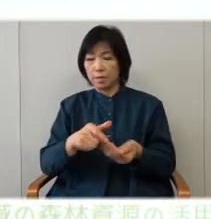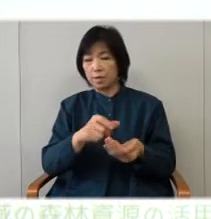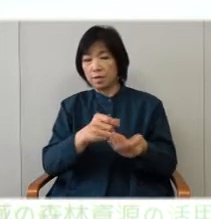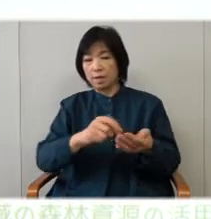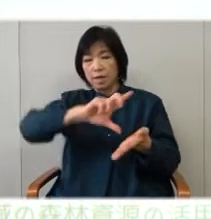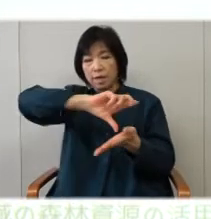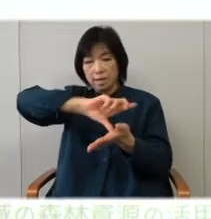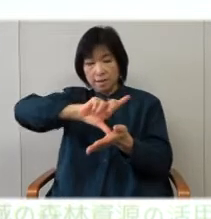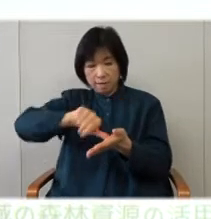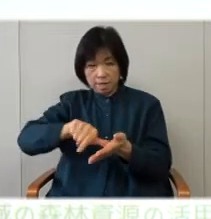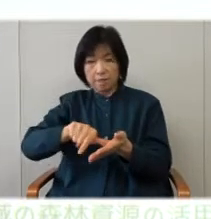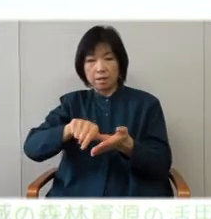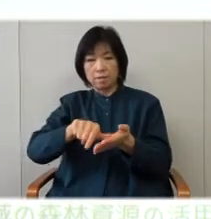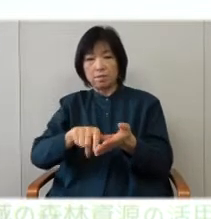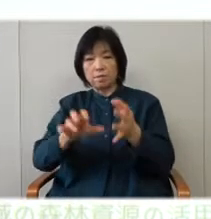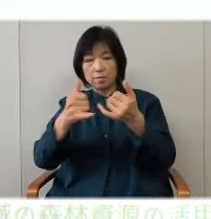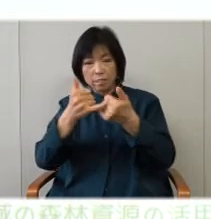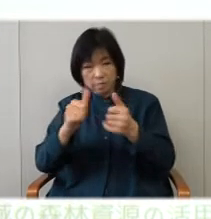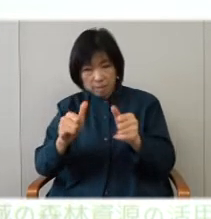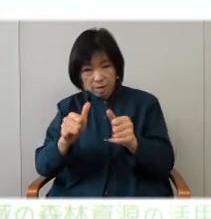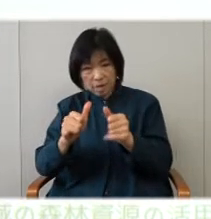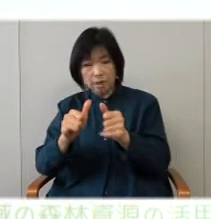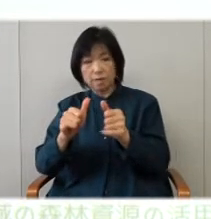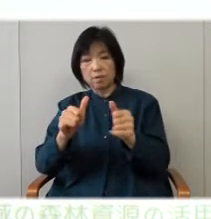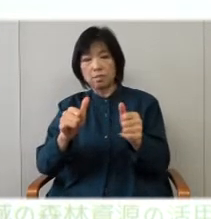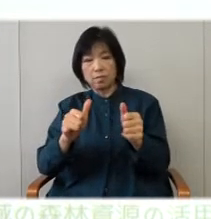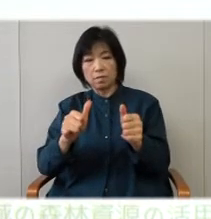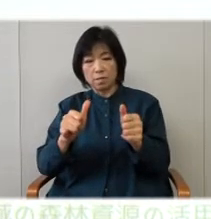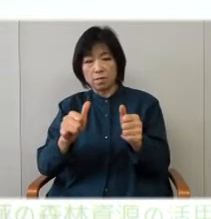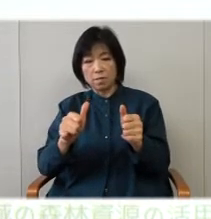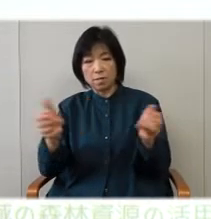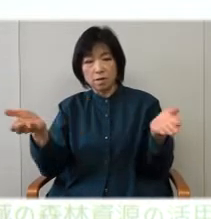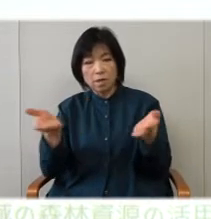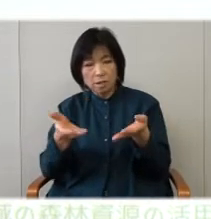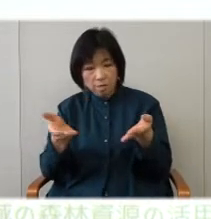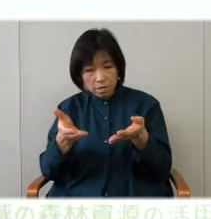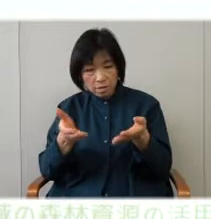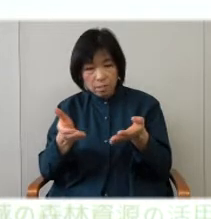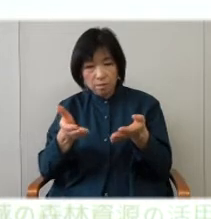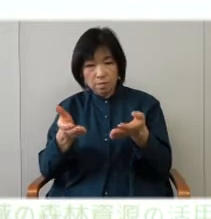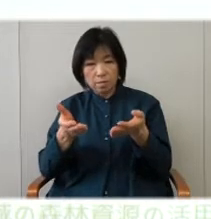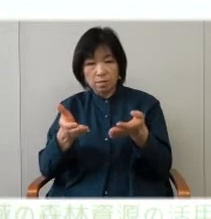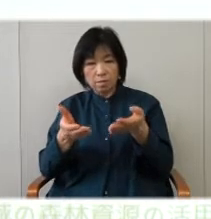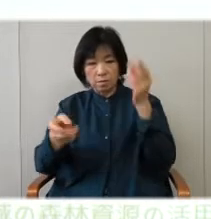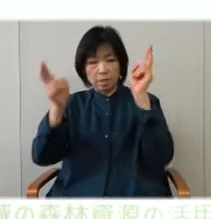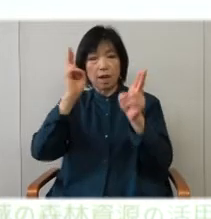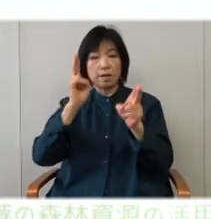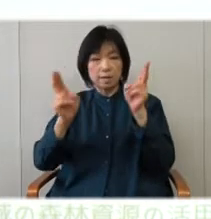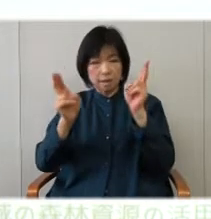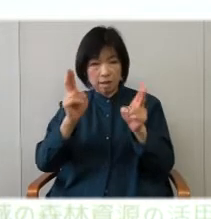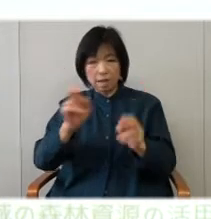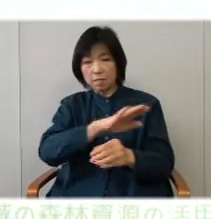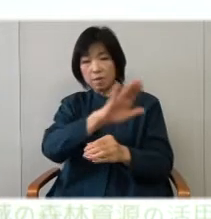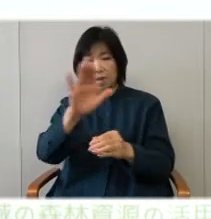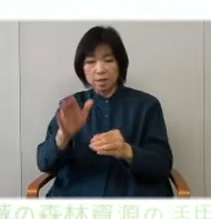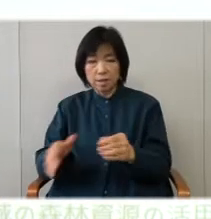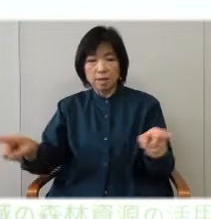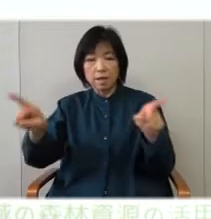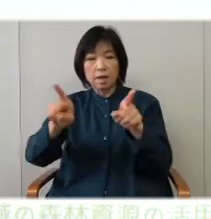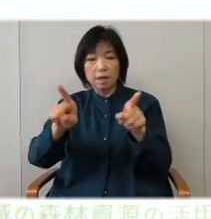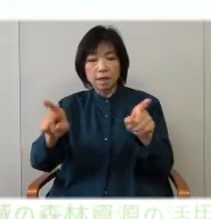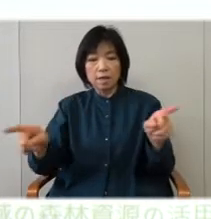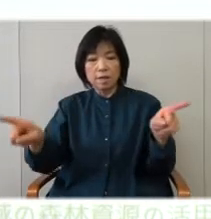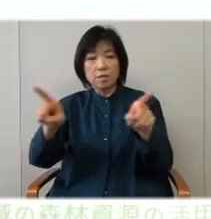回は地域のこうした関係する事業体の皆さん、まあ、一堂に会したマッチングイベント